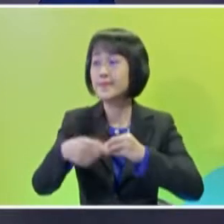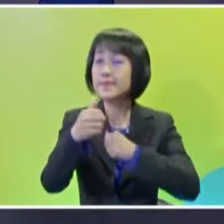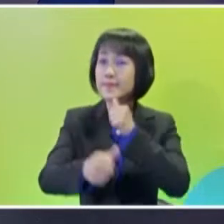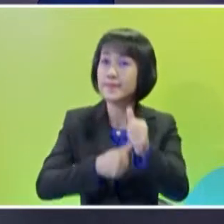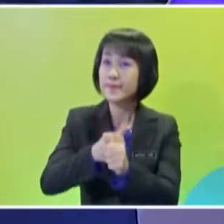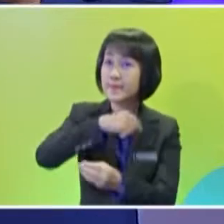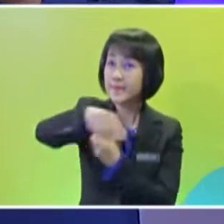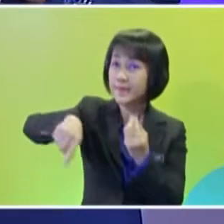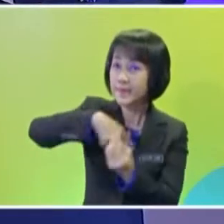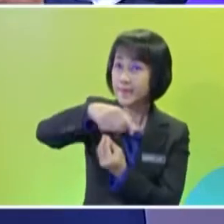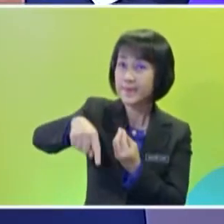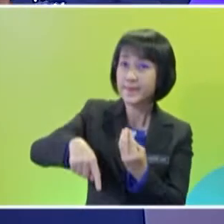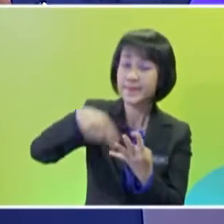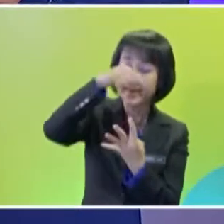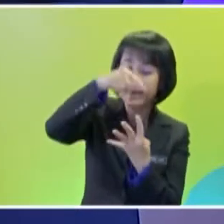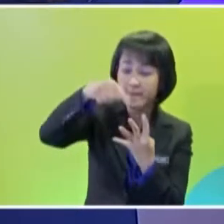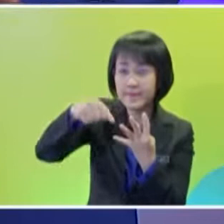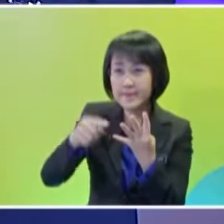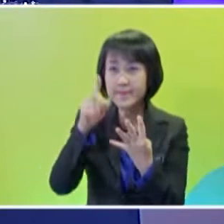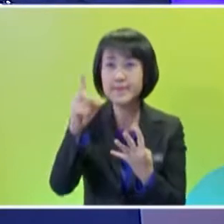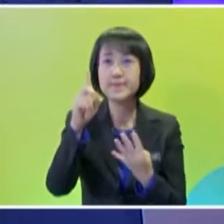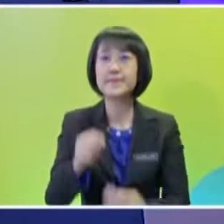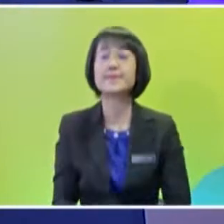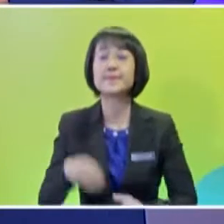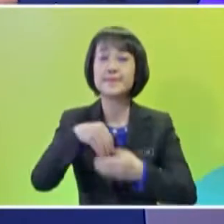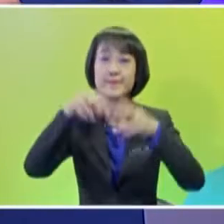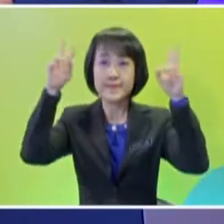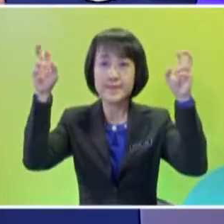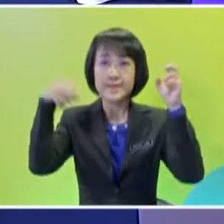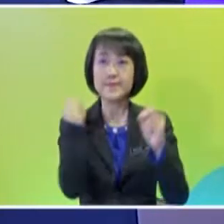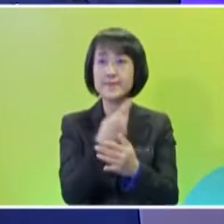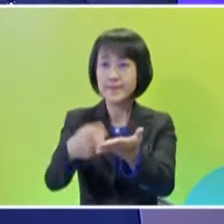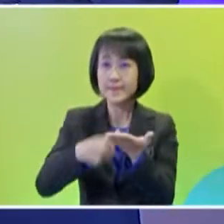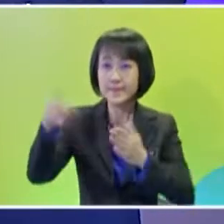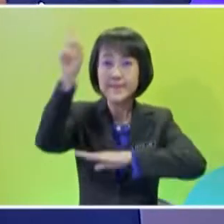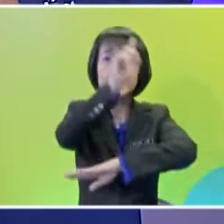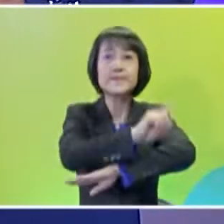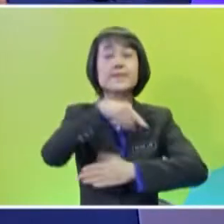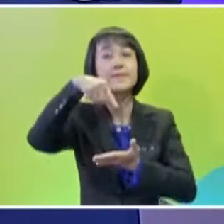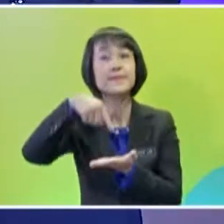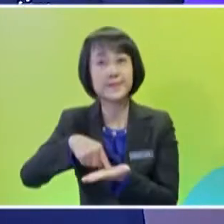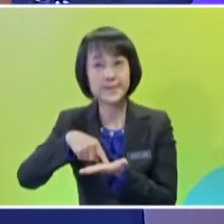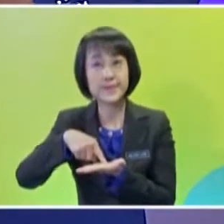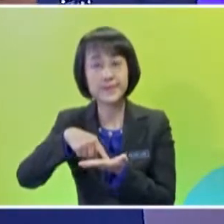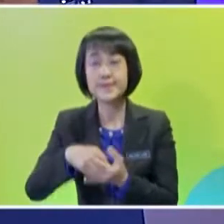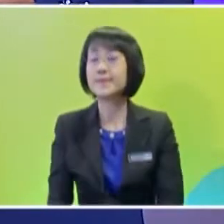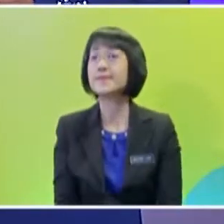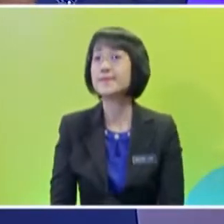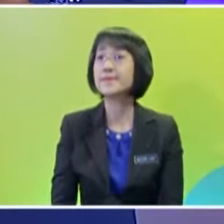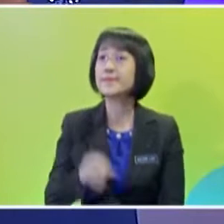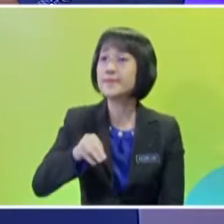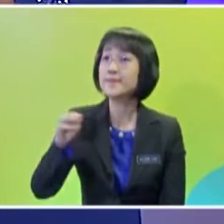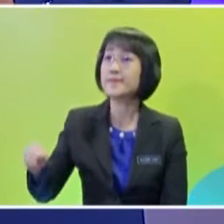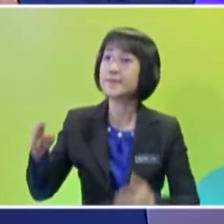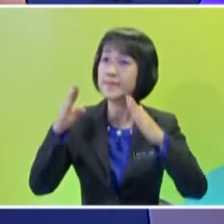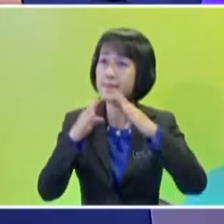salah satulah salah satu krisis dalam tajuk Ya kita bincangkan pada hari ini Oke Atma dan Oke anak-anak murid di rumah dan